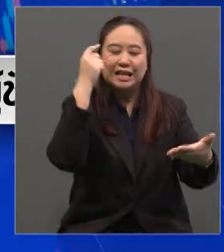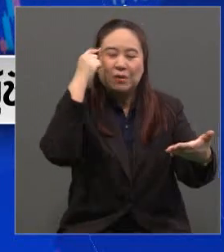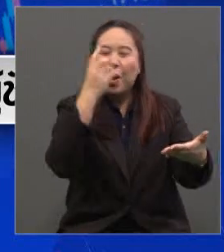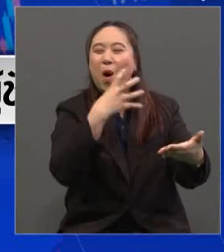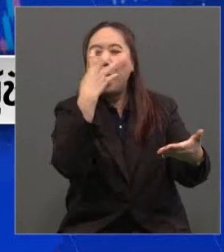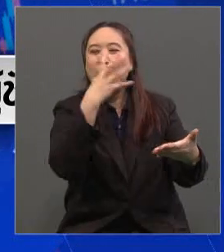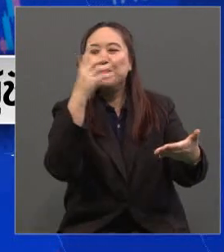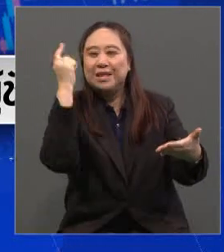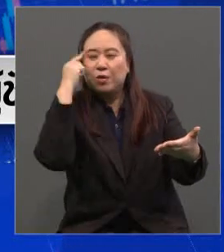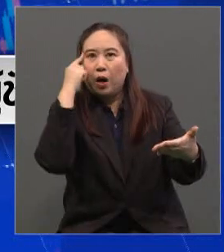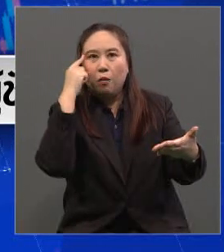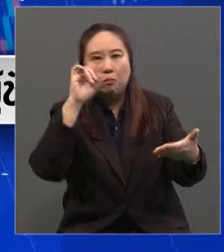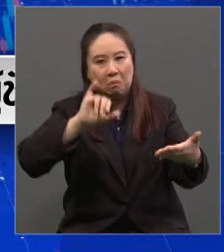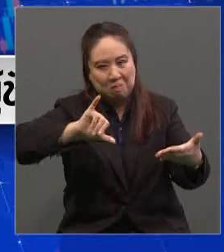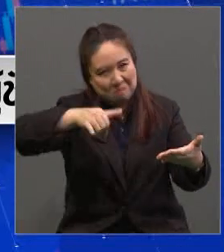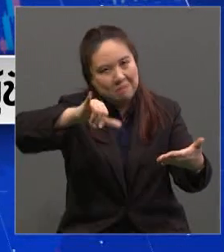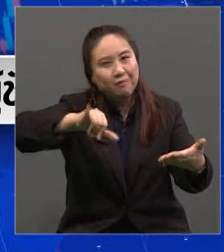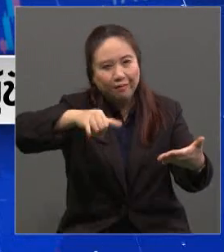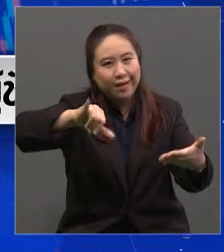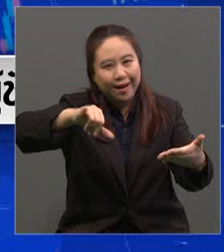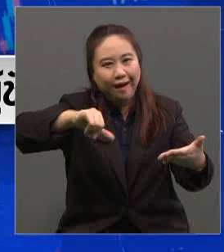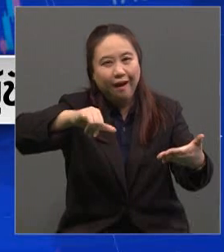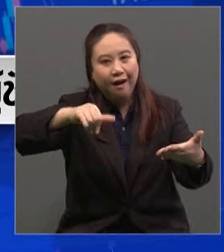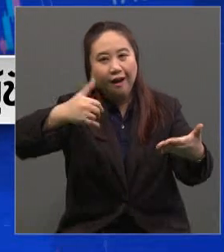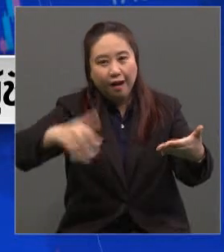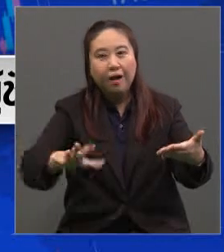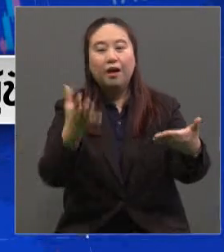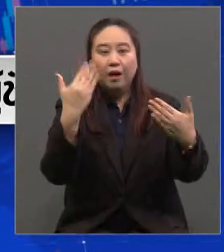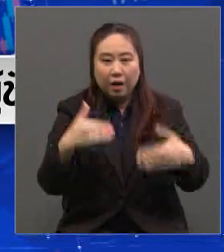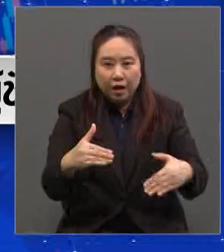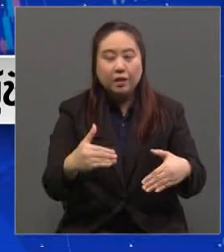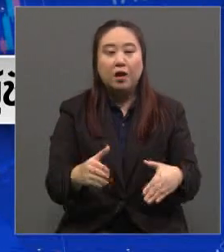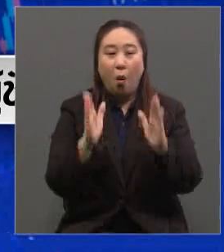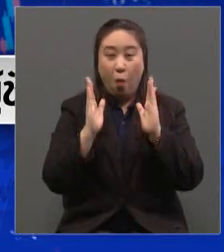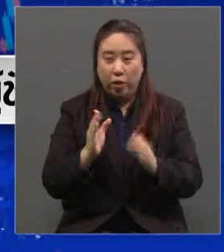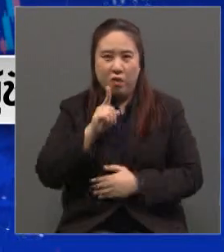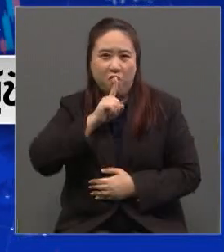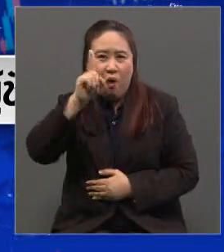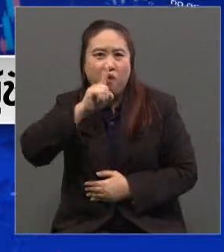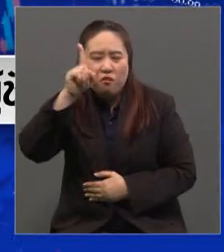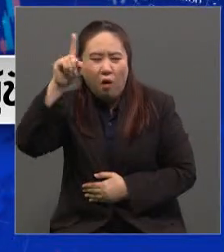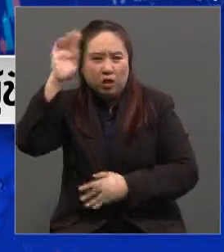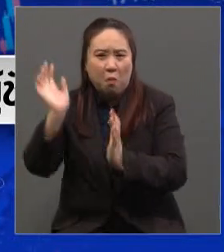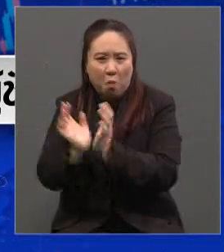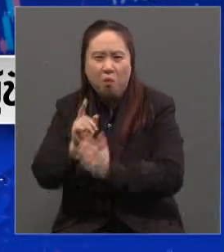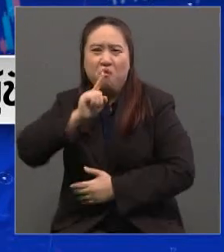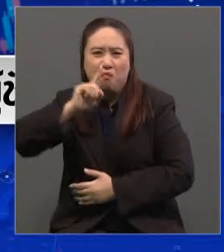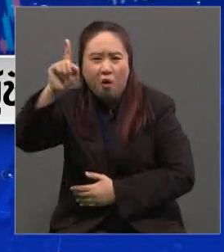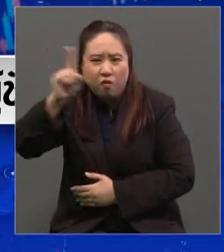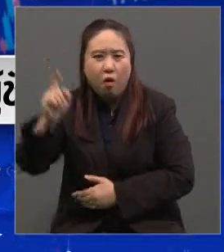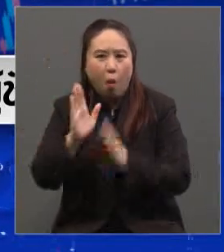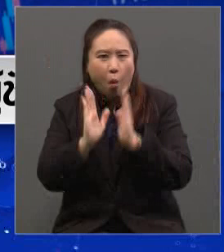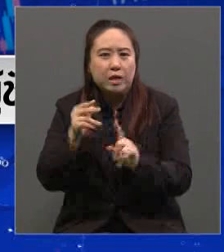ชร์ลูกโซ่นะครับและผู้เสียหายที่แจ้งความในคดีแชร์ลูกโซ่ที่มีคนเข้าแจ้งความหมื่นกว่าร